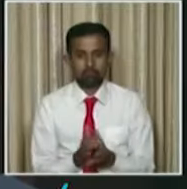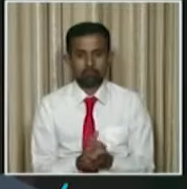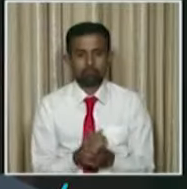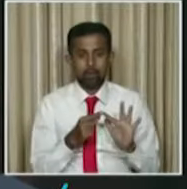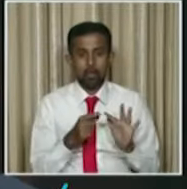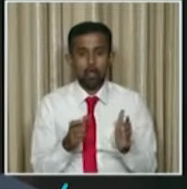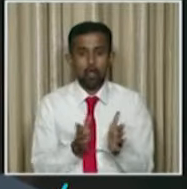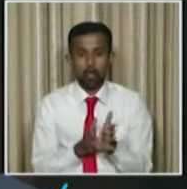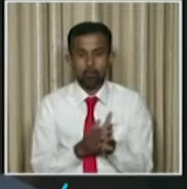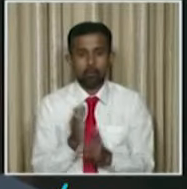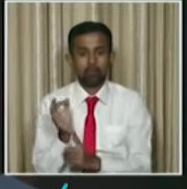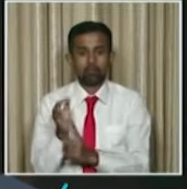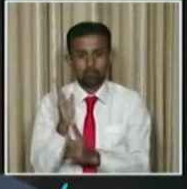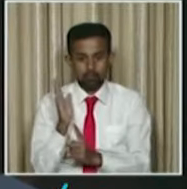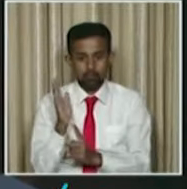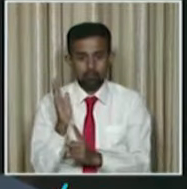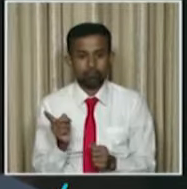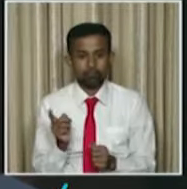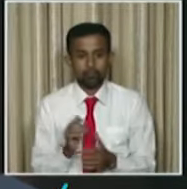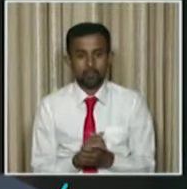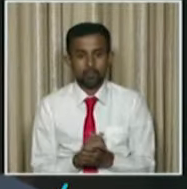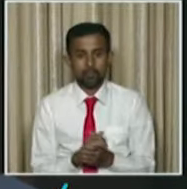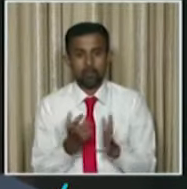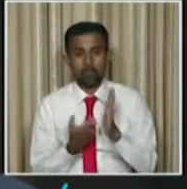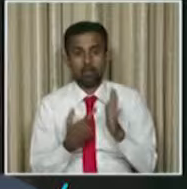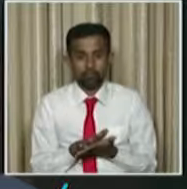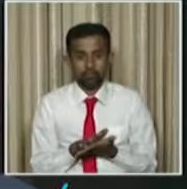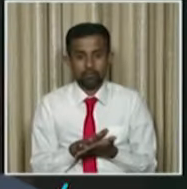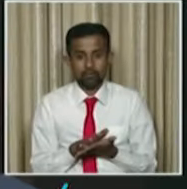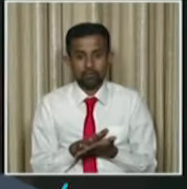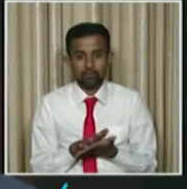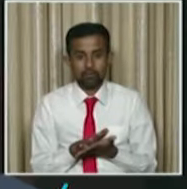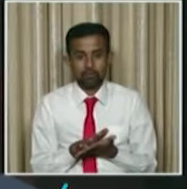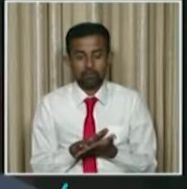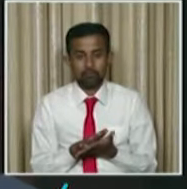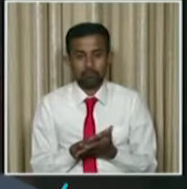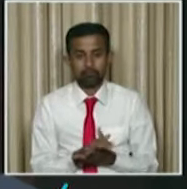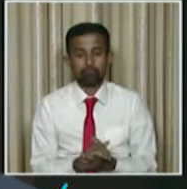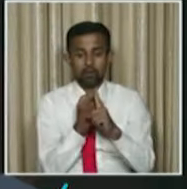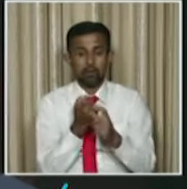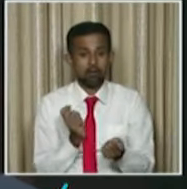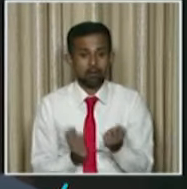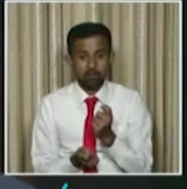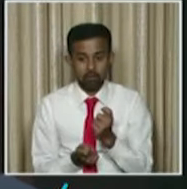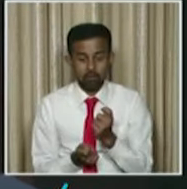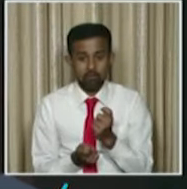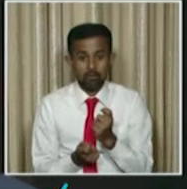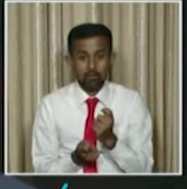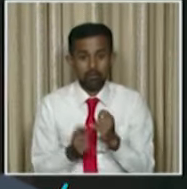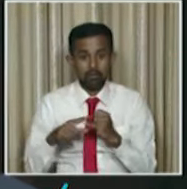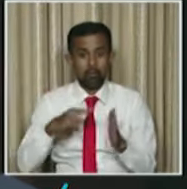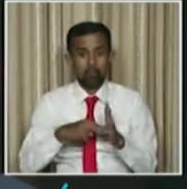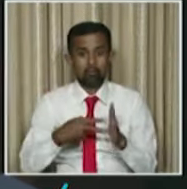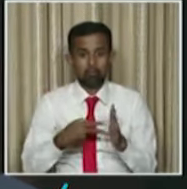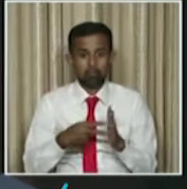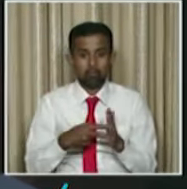කෝප් කමිටුවේ සභාපතිතුමා හැටියට කටයුතු කරන රංජිත් බණ්ඩාර මැතිතුමා කන්සල්ටන්ට් ටු ශ්‍රී ලංකා ක්‍රිකට් කැන්ඩි ක්‍රිකට් කැම්පස් ප්‍රොජෙක්ට්